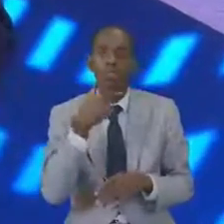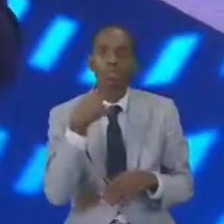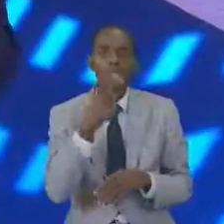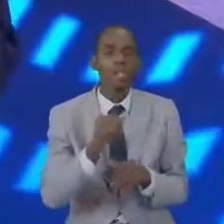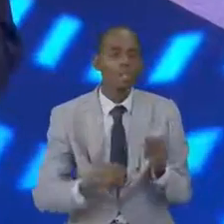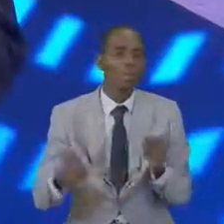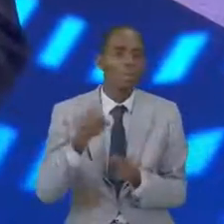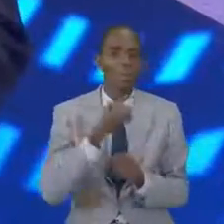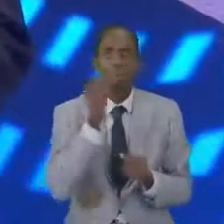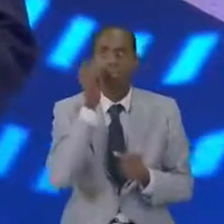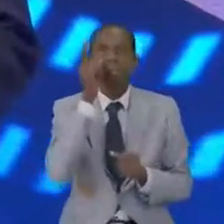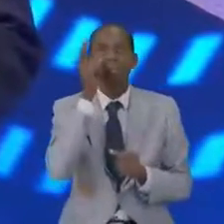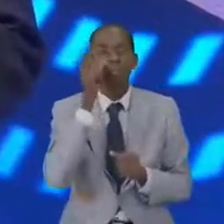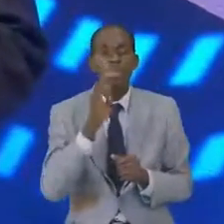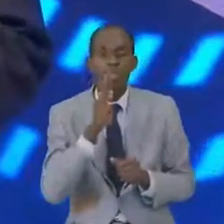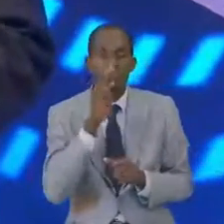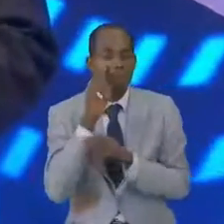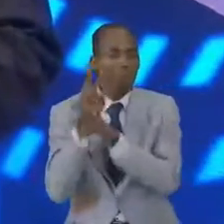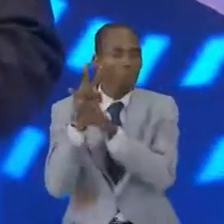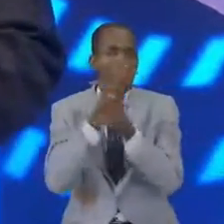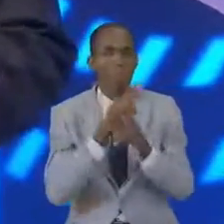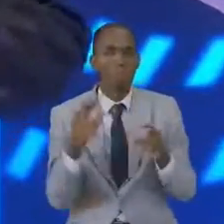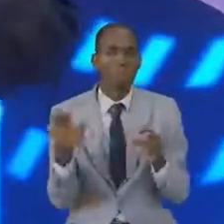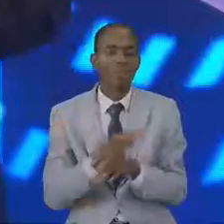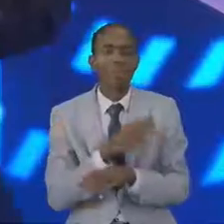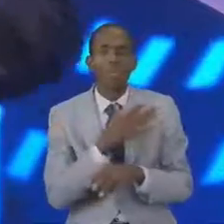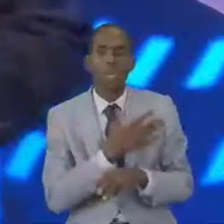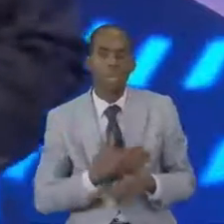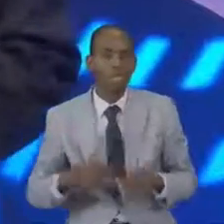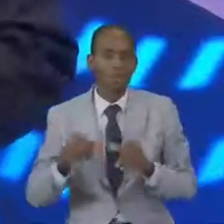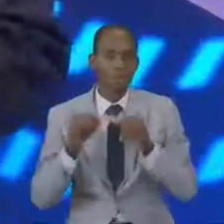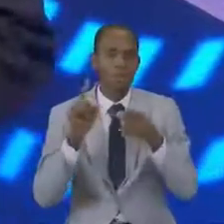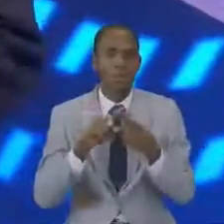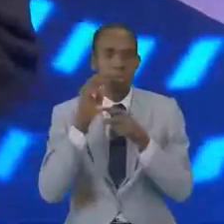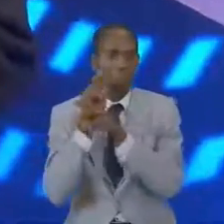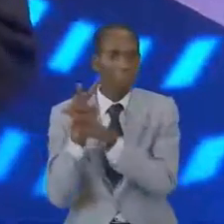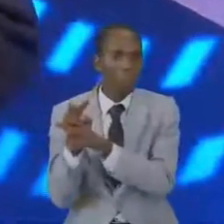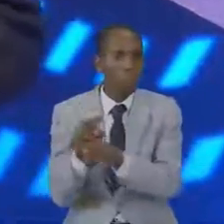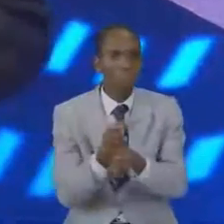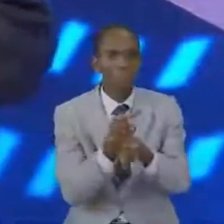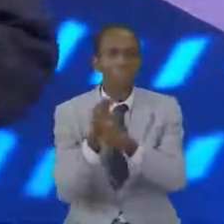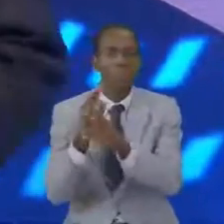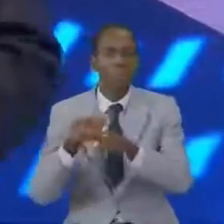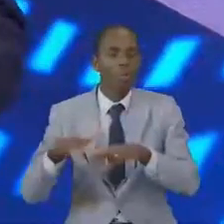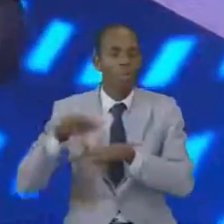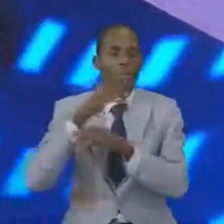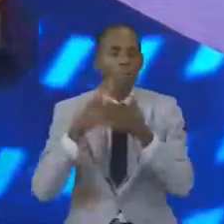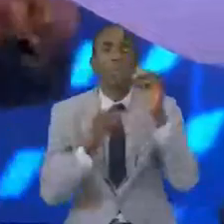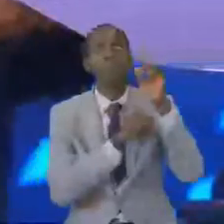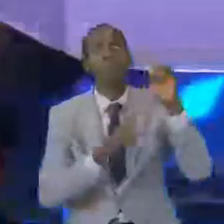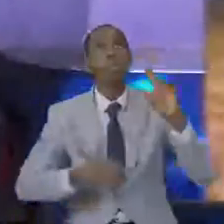devons nous devons être vigilants et nous devons continuer à veiller sur ce que le Seigneur